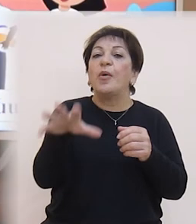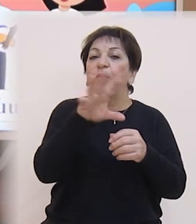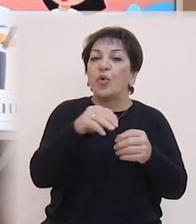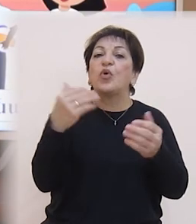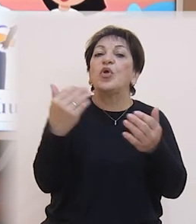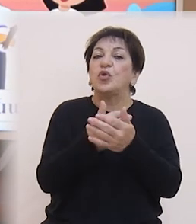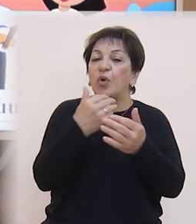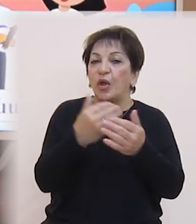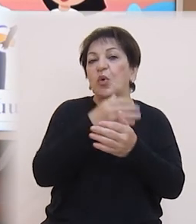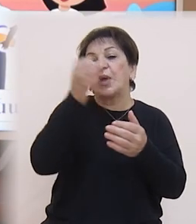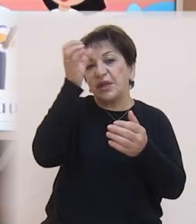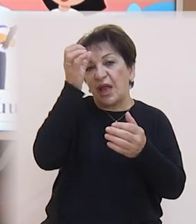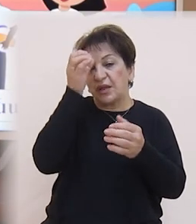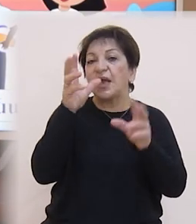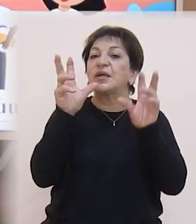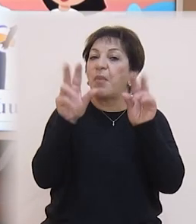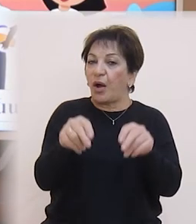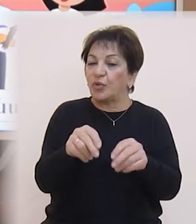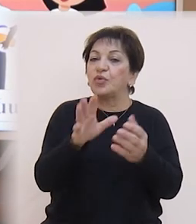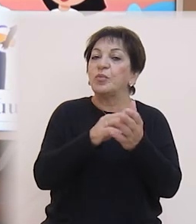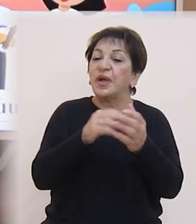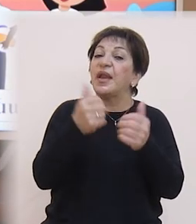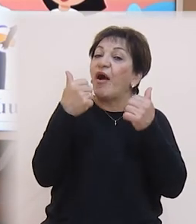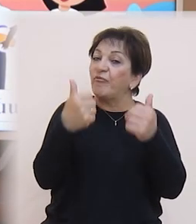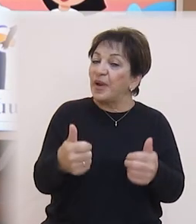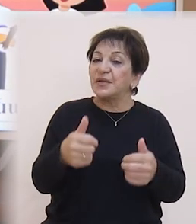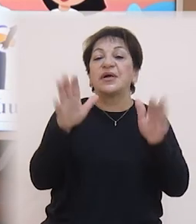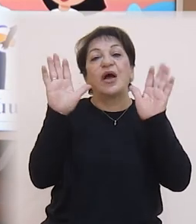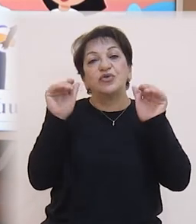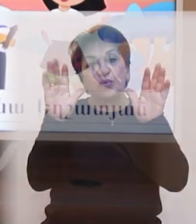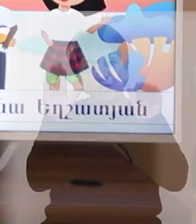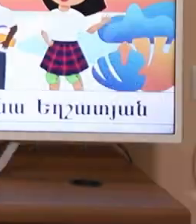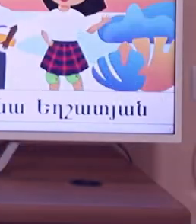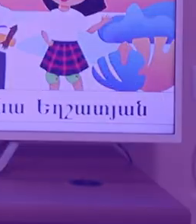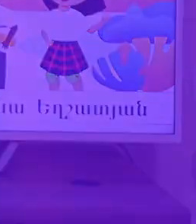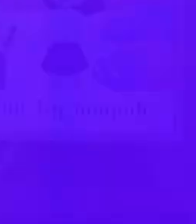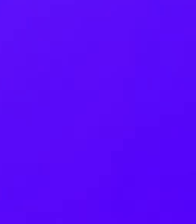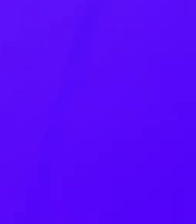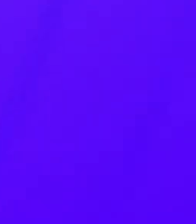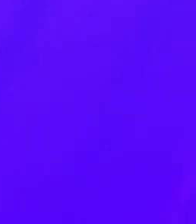Բոլորին նորանոր գիտելիքների ձեռքբերում եմ մաղթում։ Լավ մնացեք։ Հաջողություն։